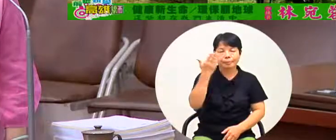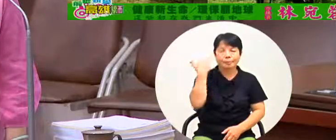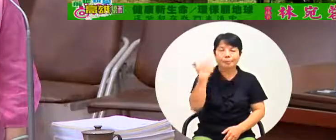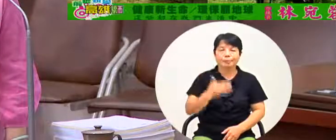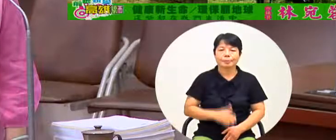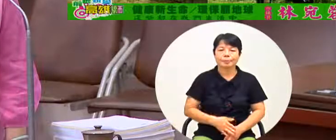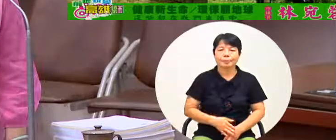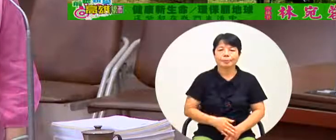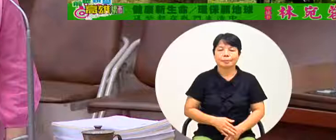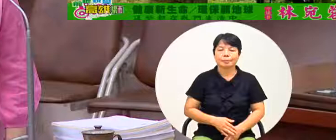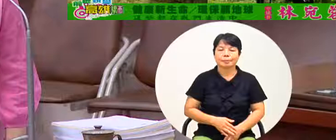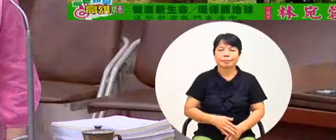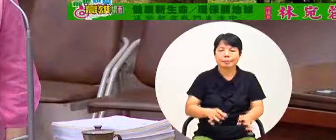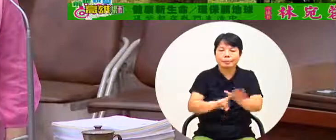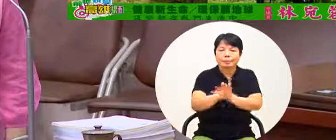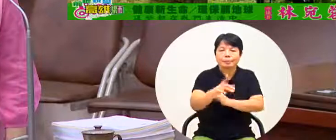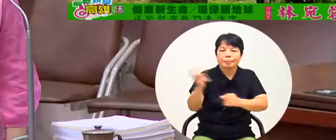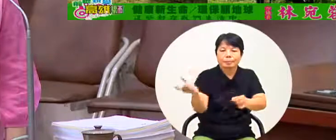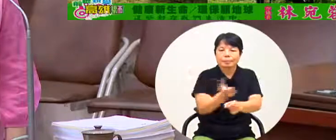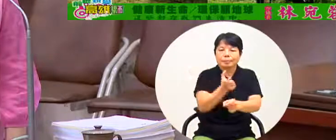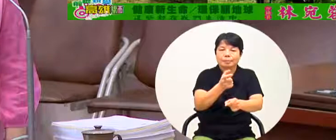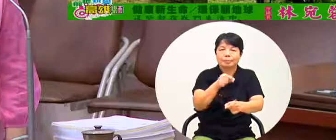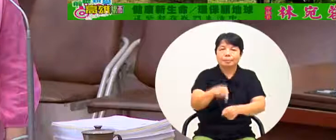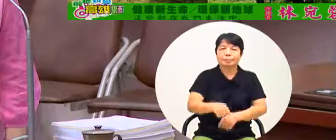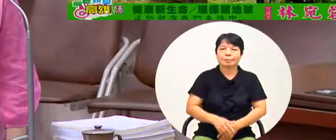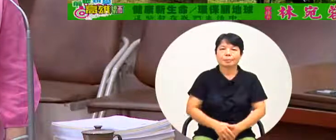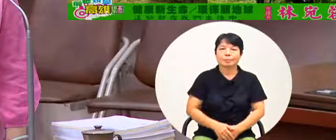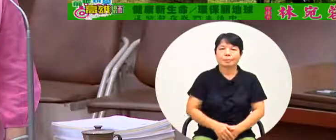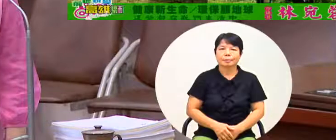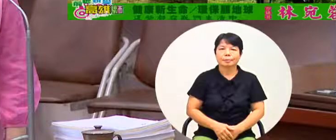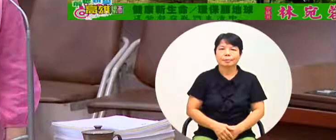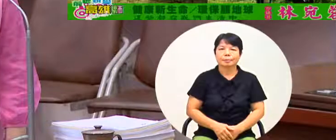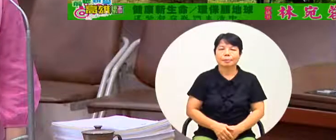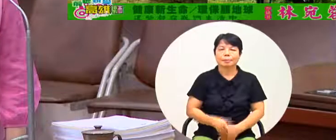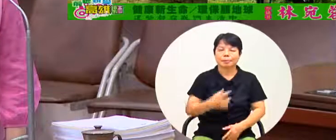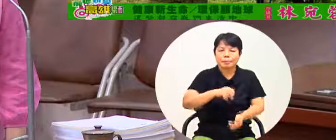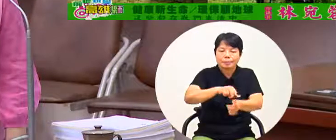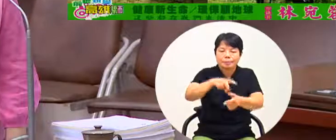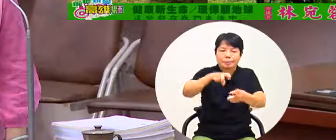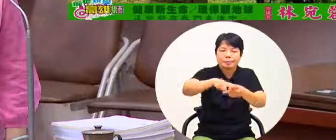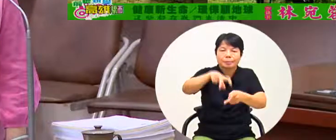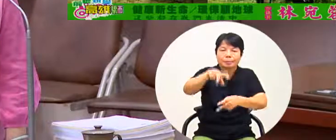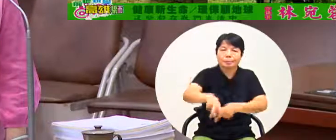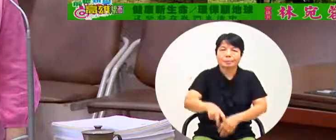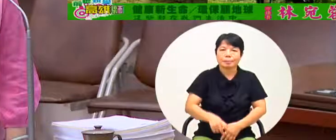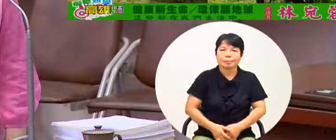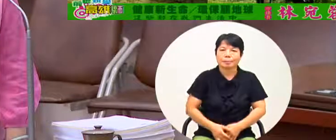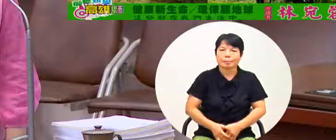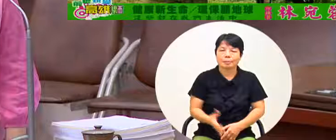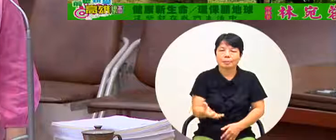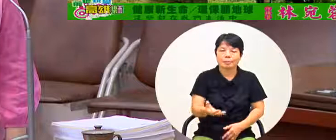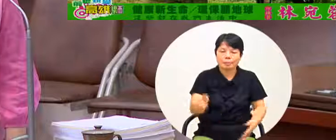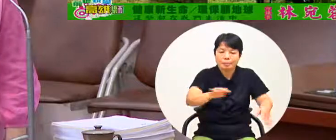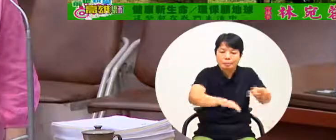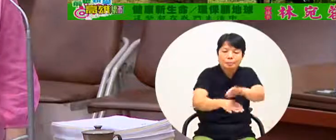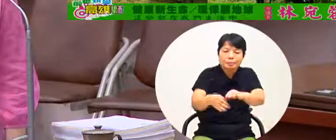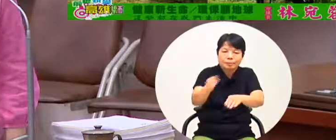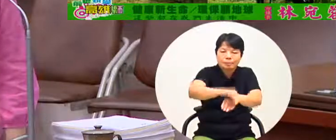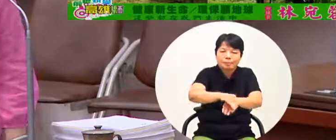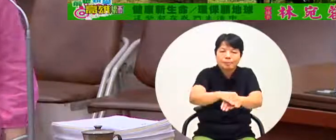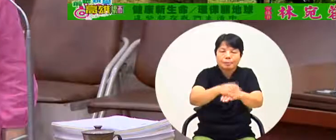莫南地台风的时候，我们的养工处有堆积了这么多的那个当